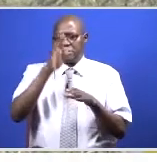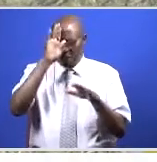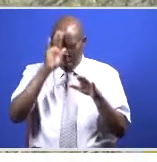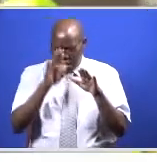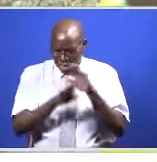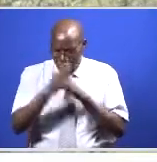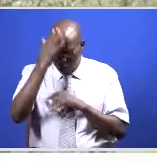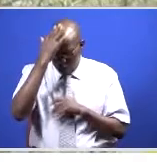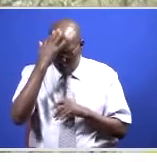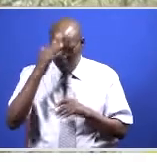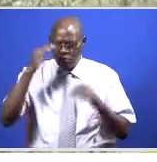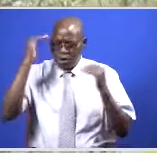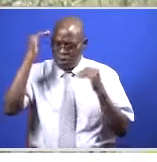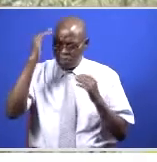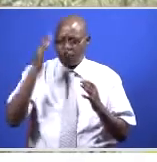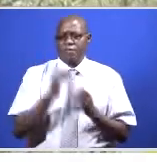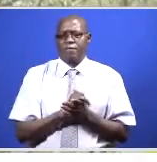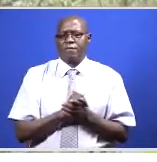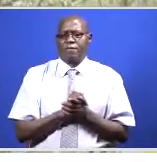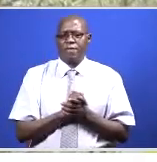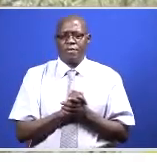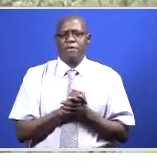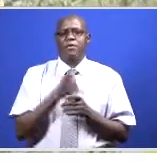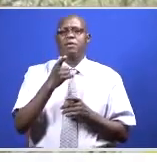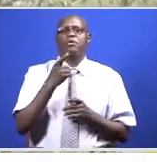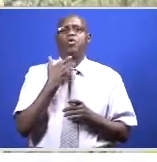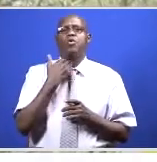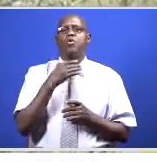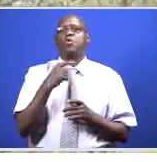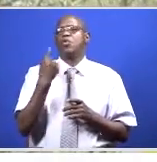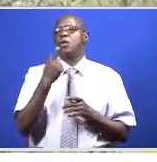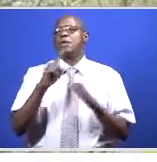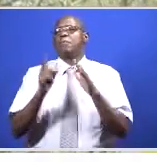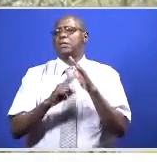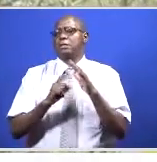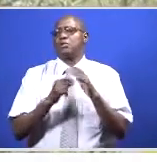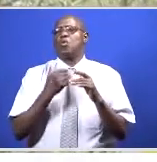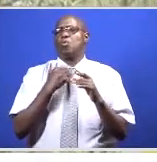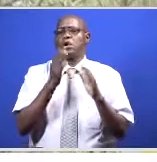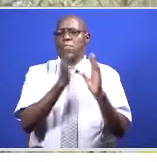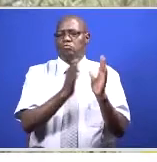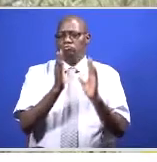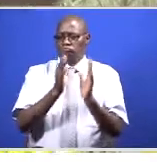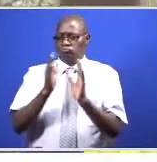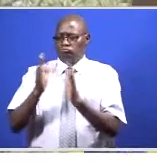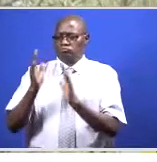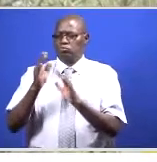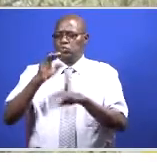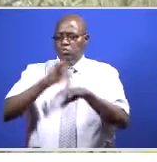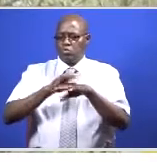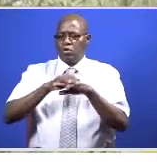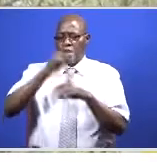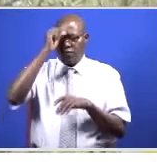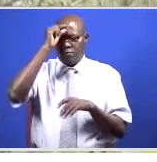sana. Sisi hatutaki tu wizara, tunataka mipangilio kabambe ya serikali